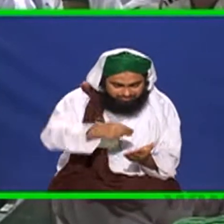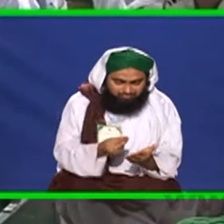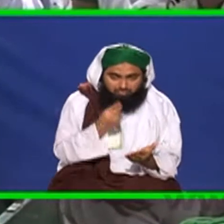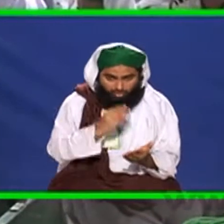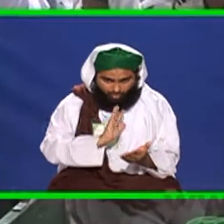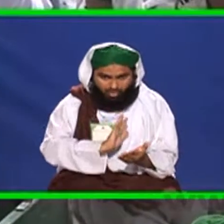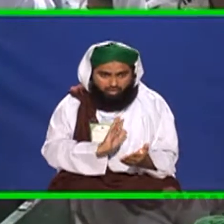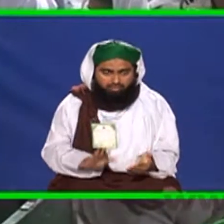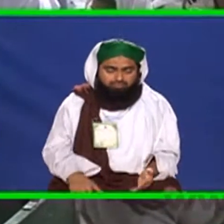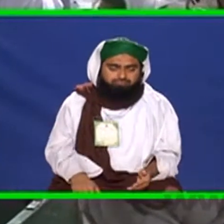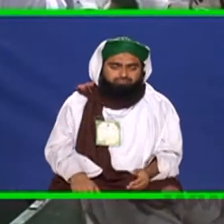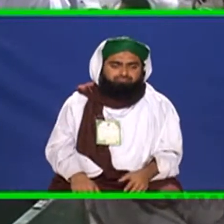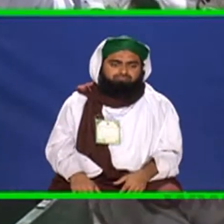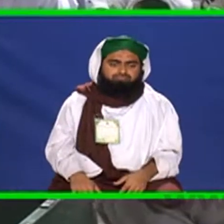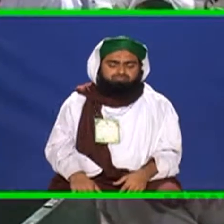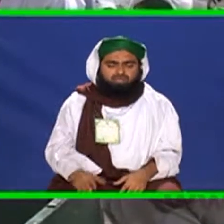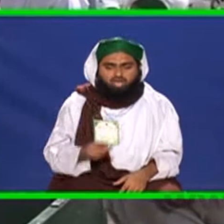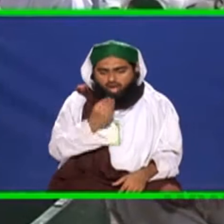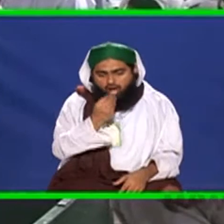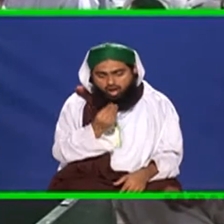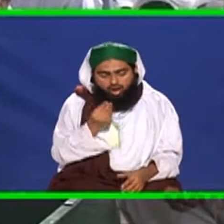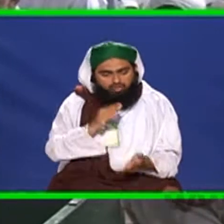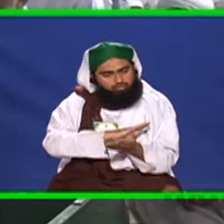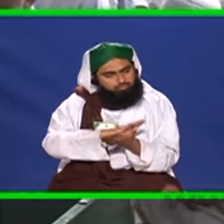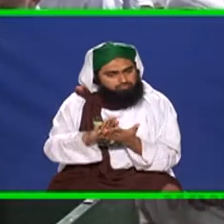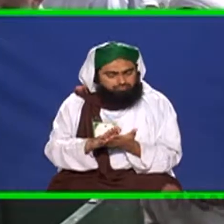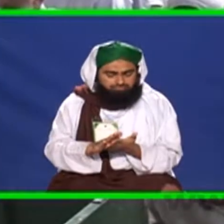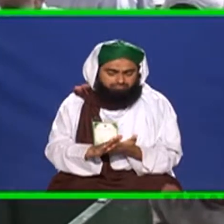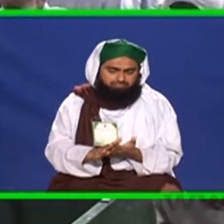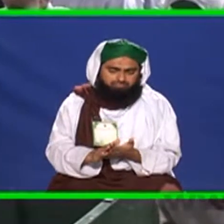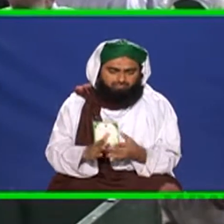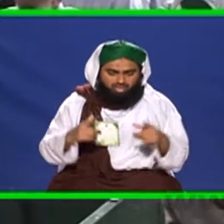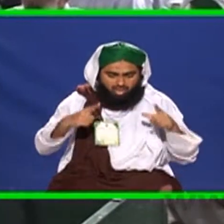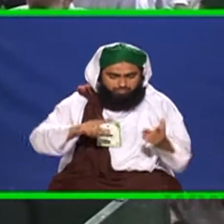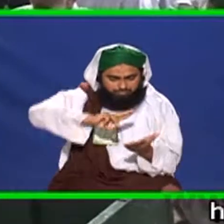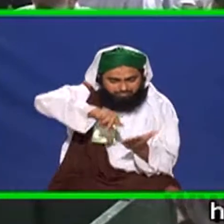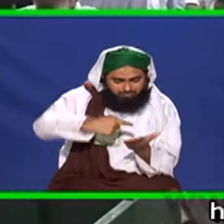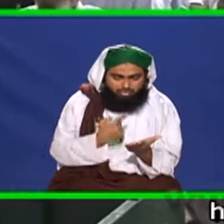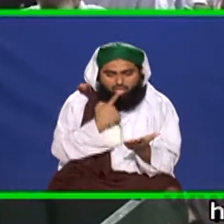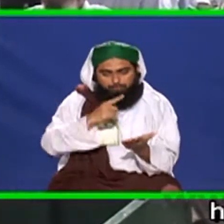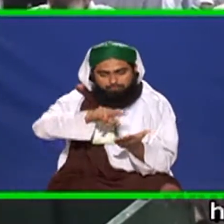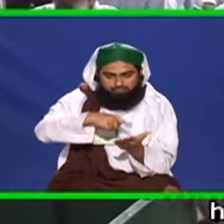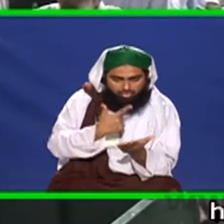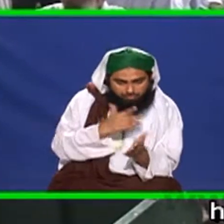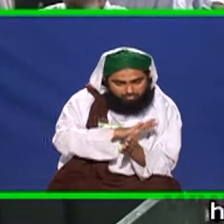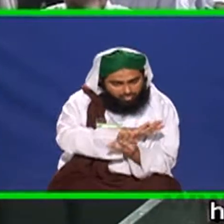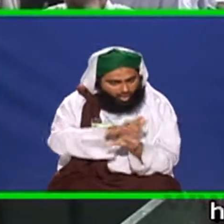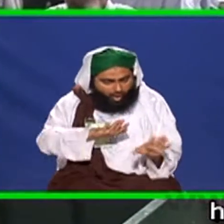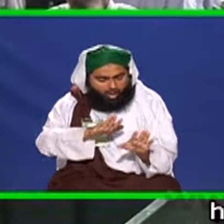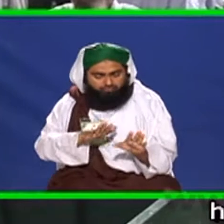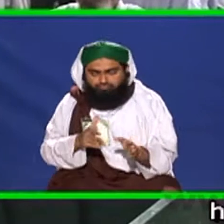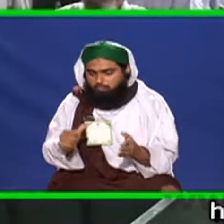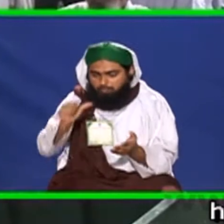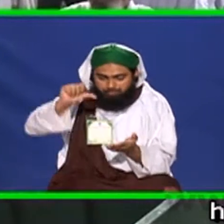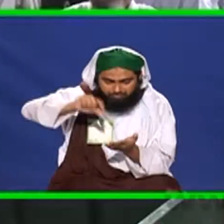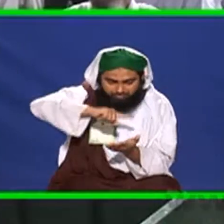وہ کھانا کھانے کے بعد ہم برتن کو چاٹ لیں، دھو کر پی لیں. برتن کو جو دھو